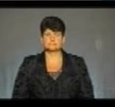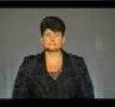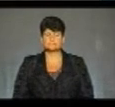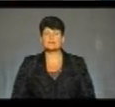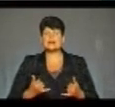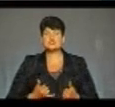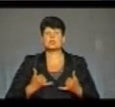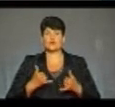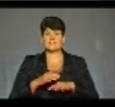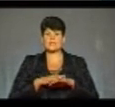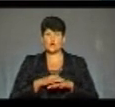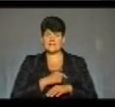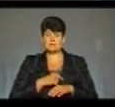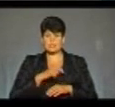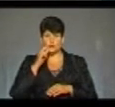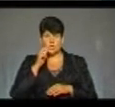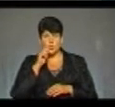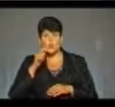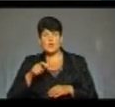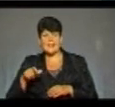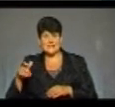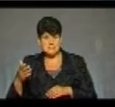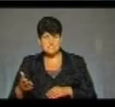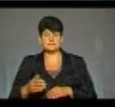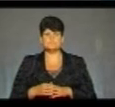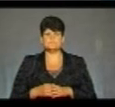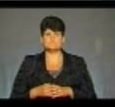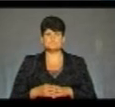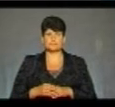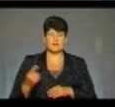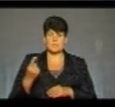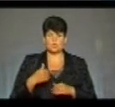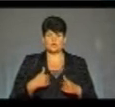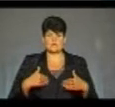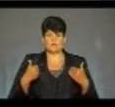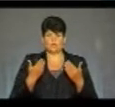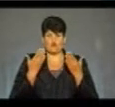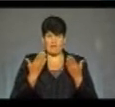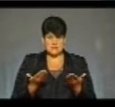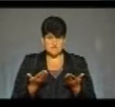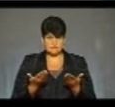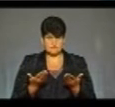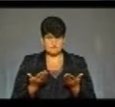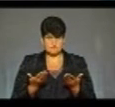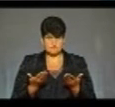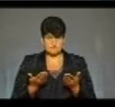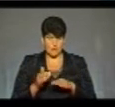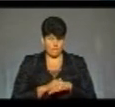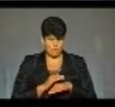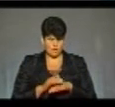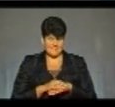Шановні народні депутати, шановні українці, по-перше, я хочу звернутися до вас. Будь